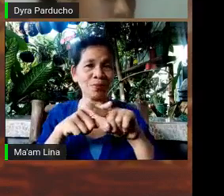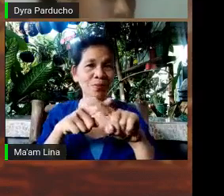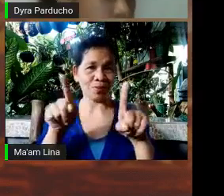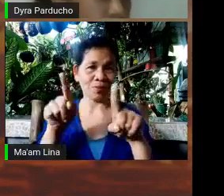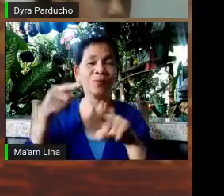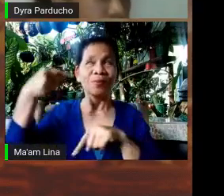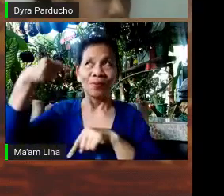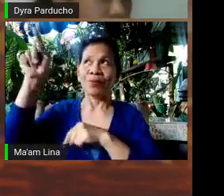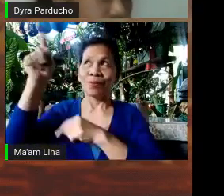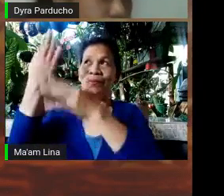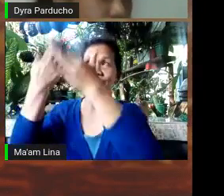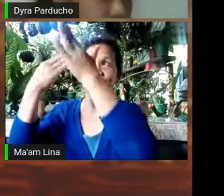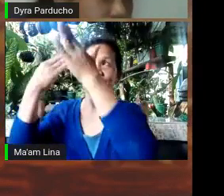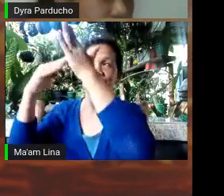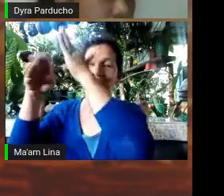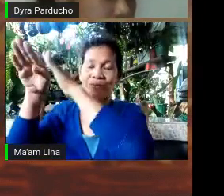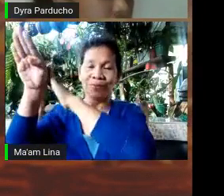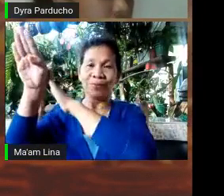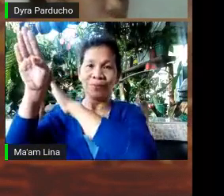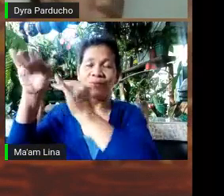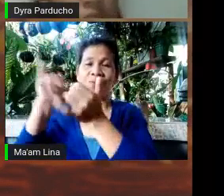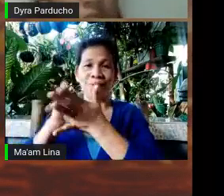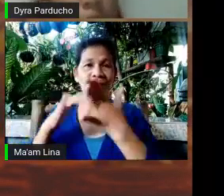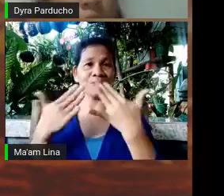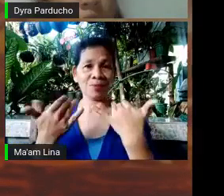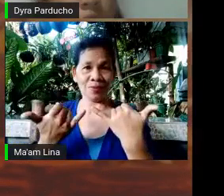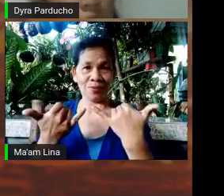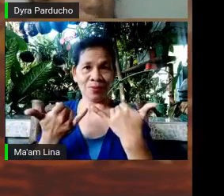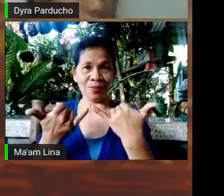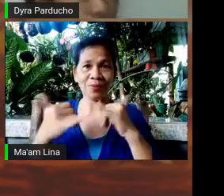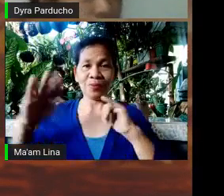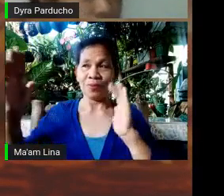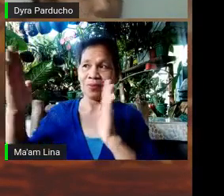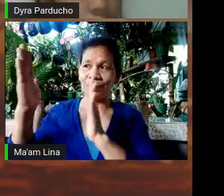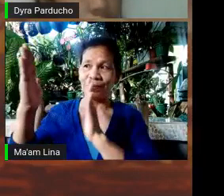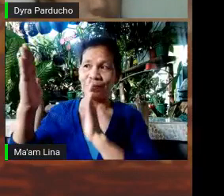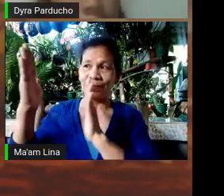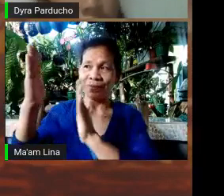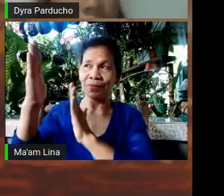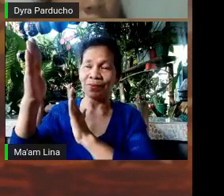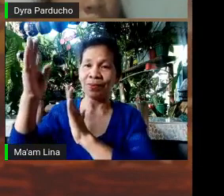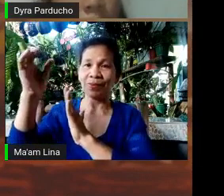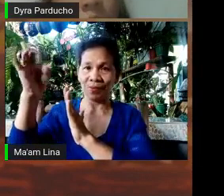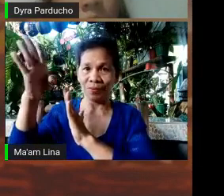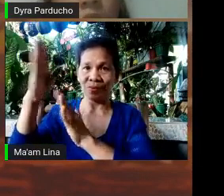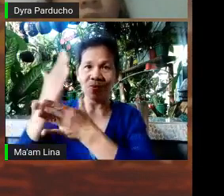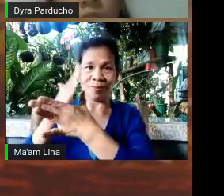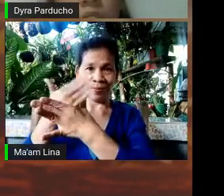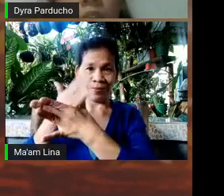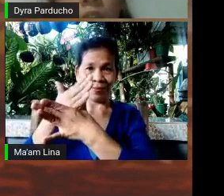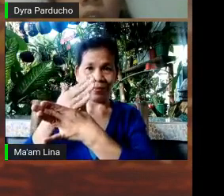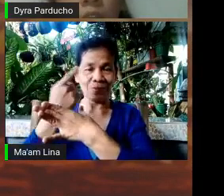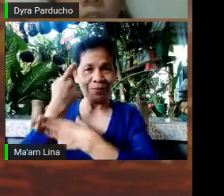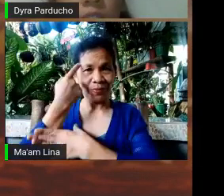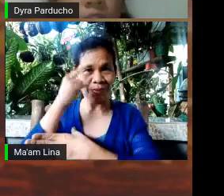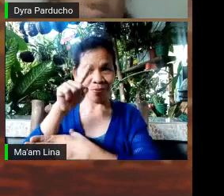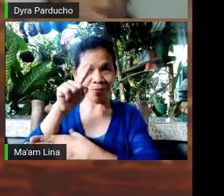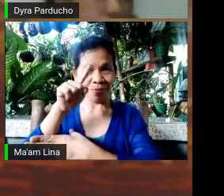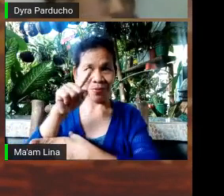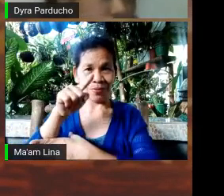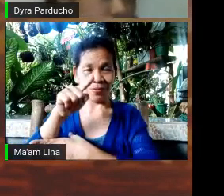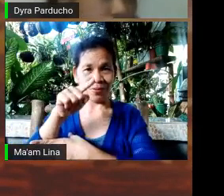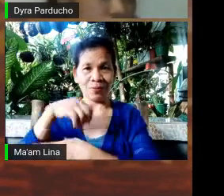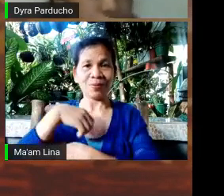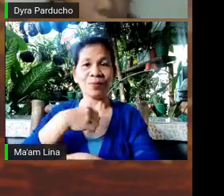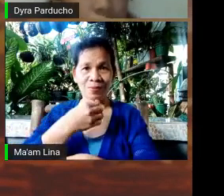sa langit na ngayon nasa harap siya ng Diyos at namamagitan po para sa atin